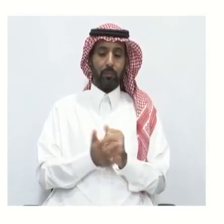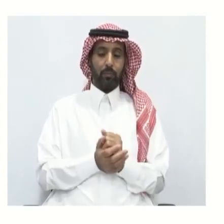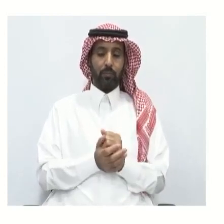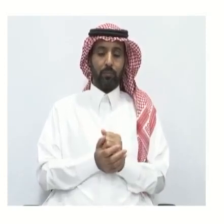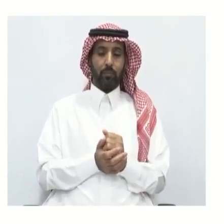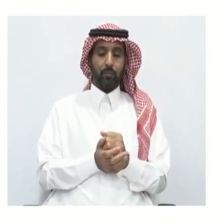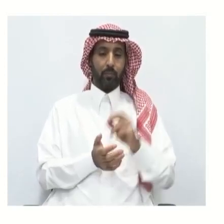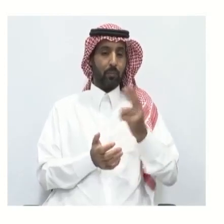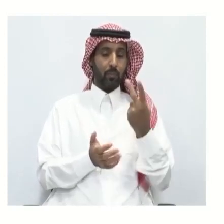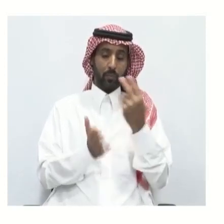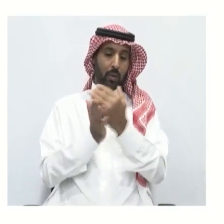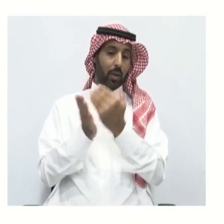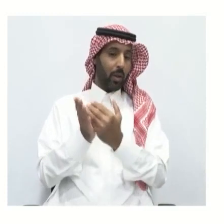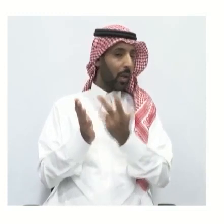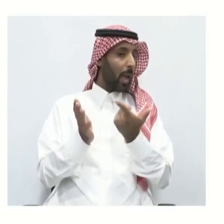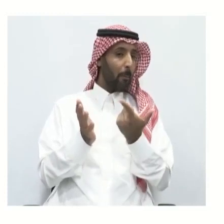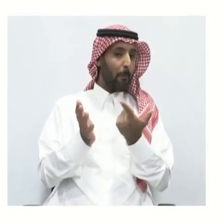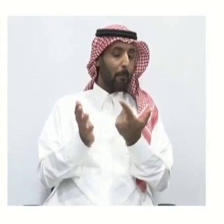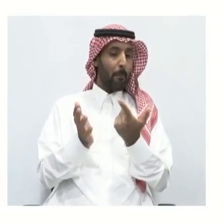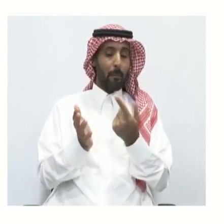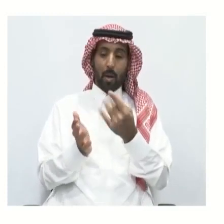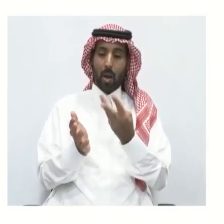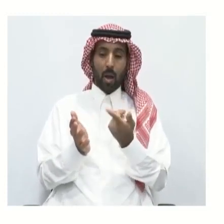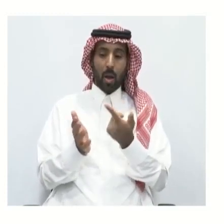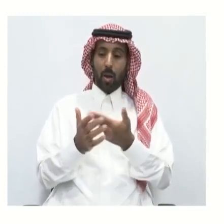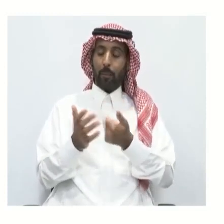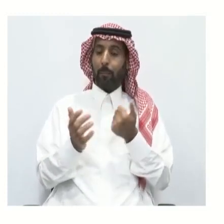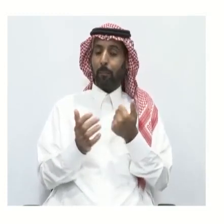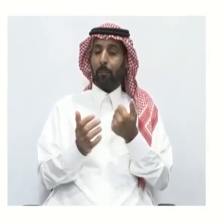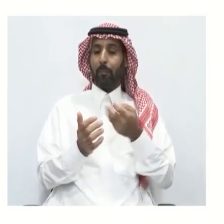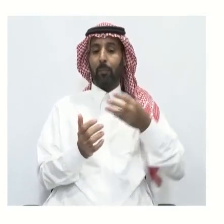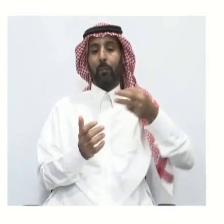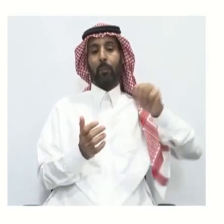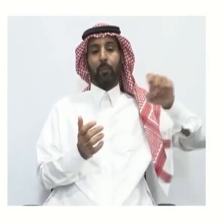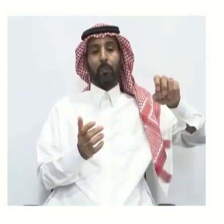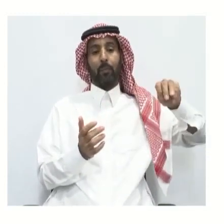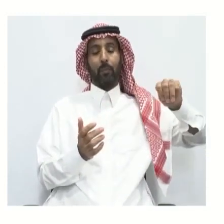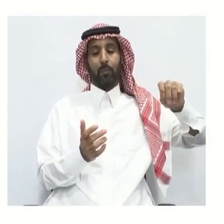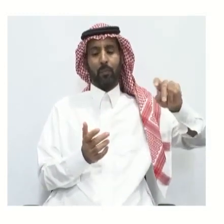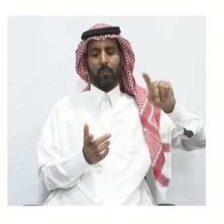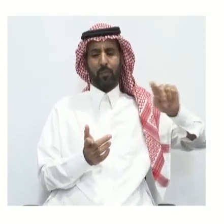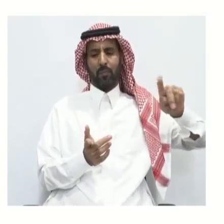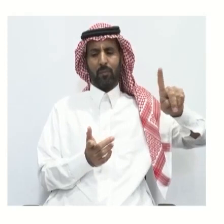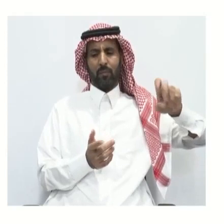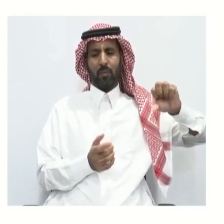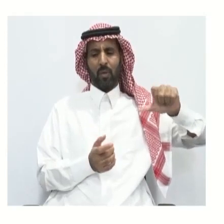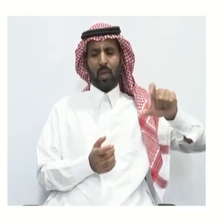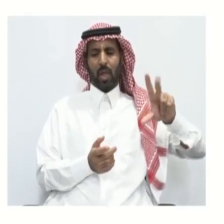الخطوه الثانيه احسب عدد مولات كلوريد الالمنيوم بنفس الطريقه